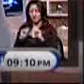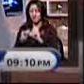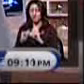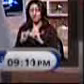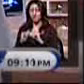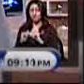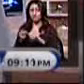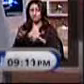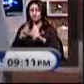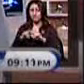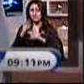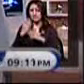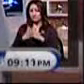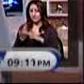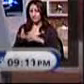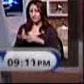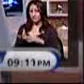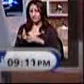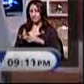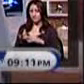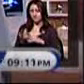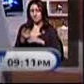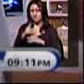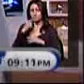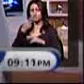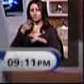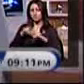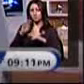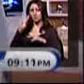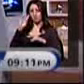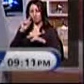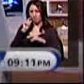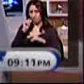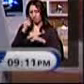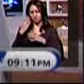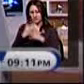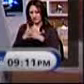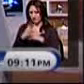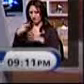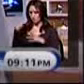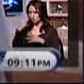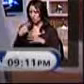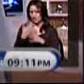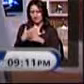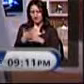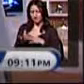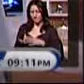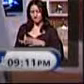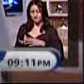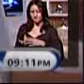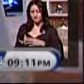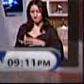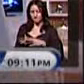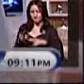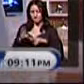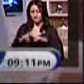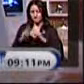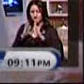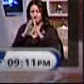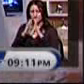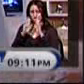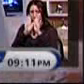يقلب عليك استقصادك. والله يا استاذ عمرو الراجل اندهش من السؤال جدا، قال لي ايه السؤال ده؟ قال لي هو